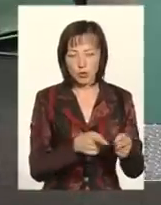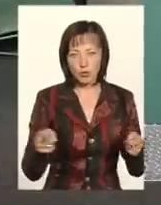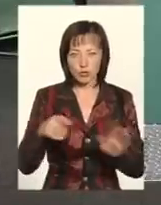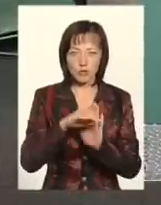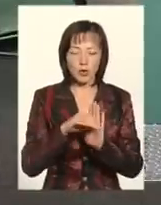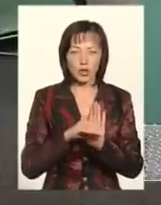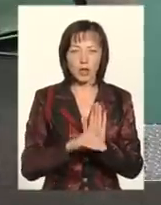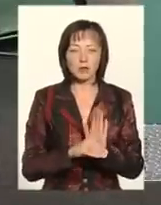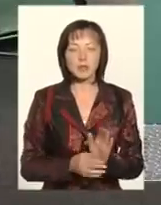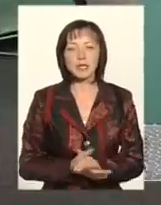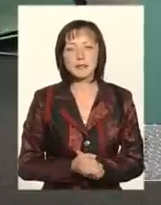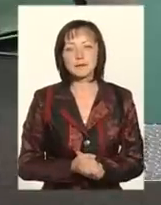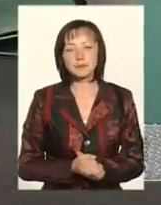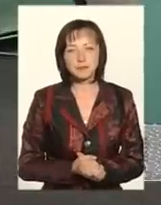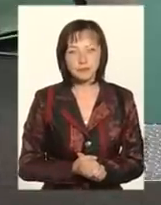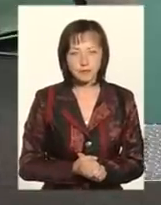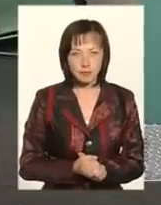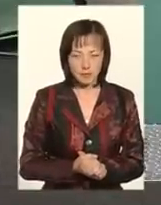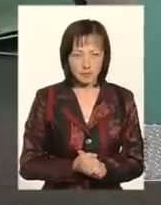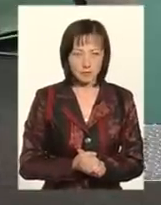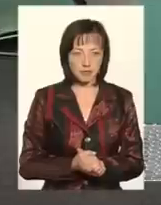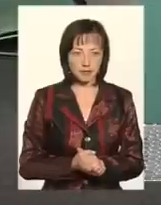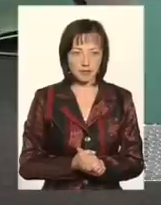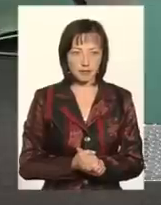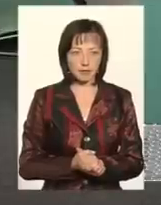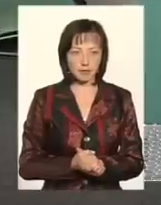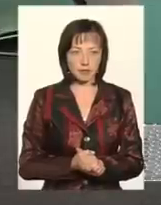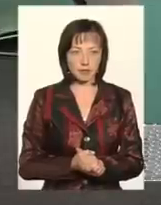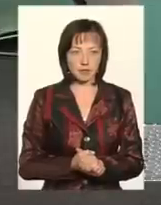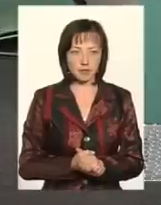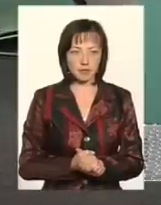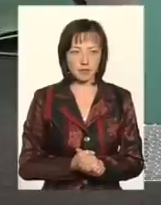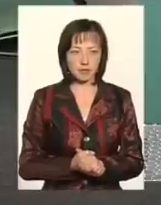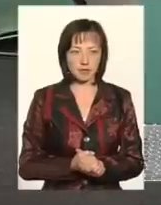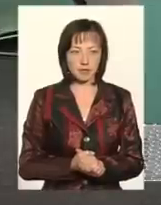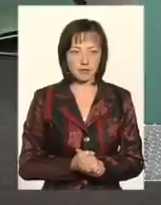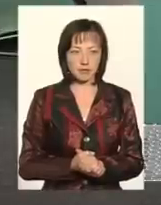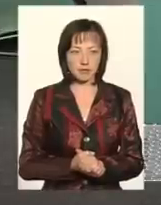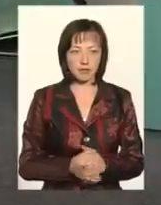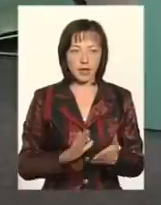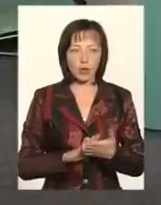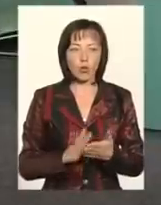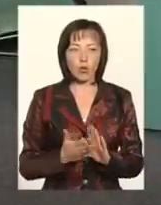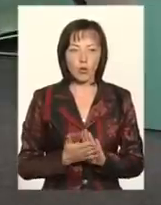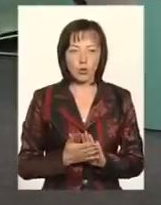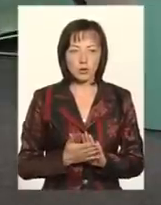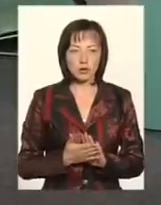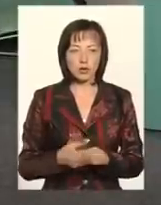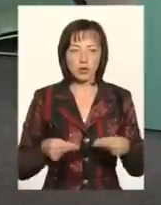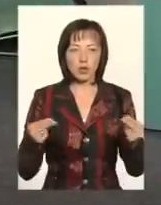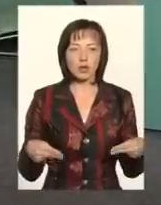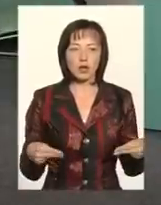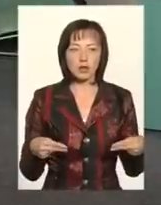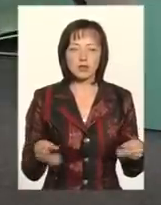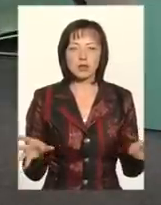передачі Скажіть будь ласка от е угоди угоди які укладалися з банком